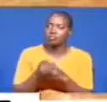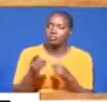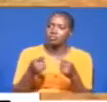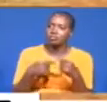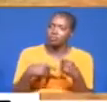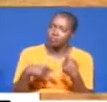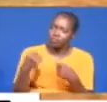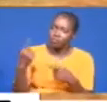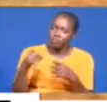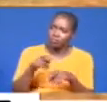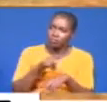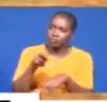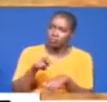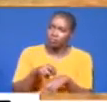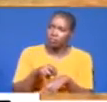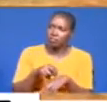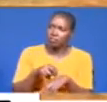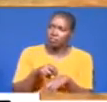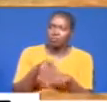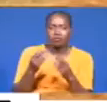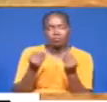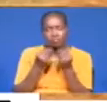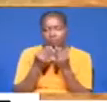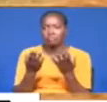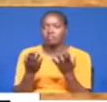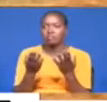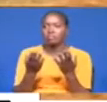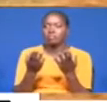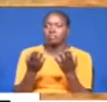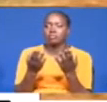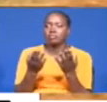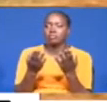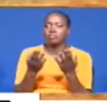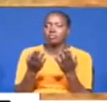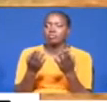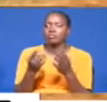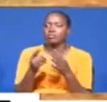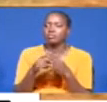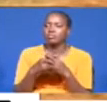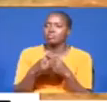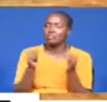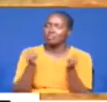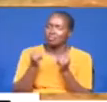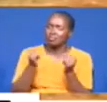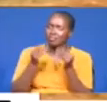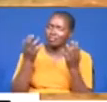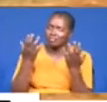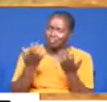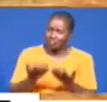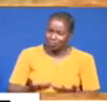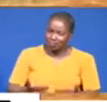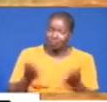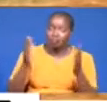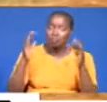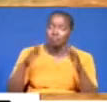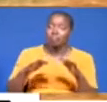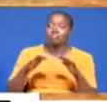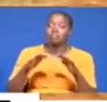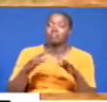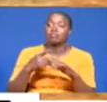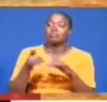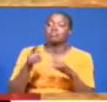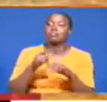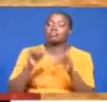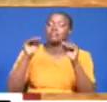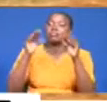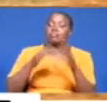kwa nationals na ijakuwa kibarua raisi. Kwenye tulianzia huko Nyandarua na mvua ikatufumbua sana, lakini tukangangana vijana wakapigana. Tukiwa na mwalimu mkuu